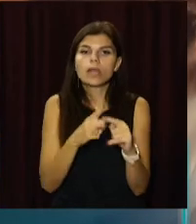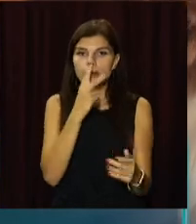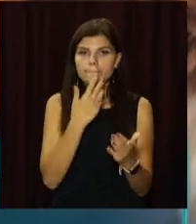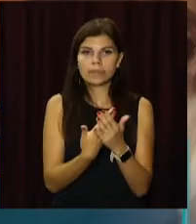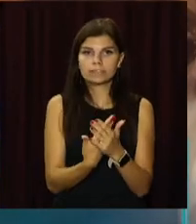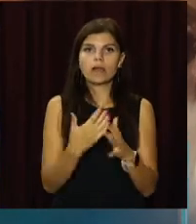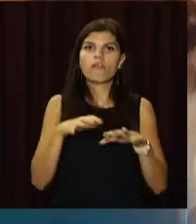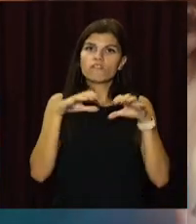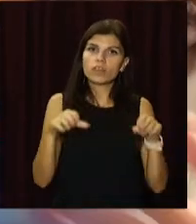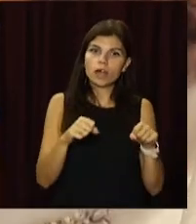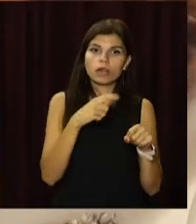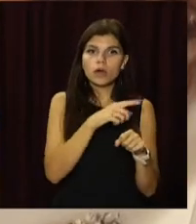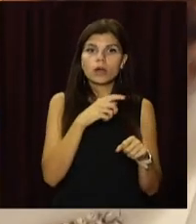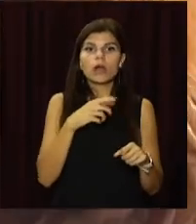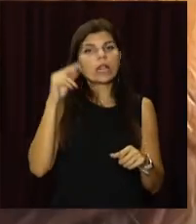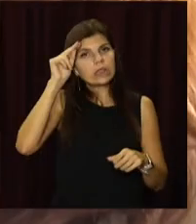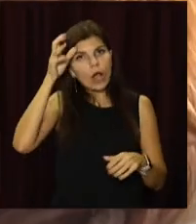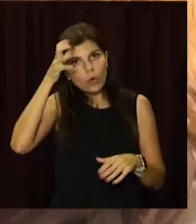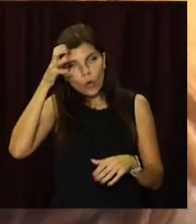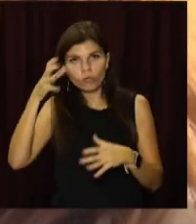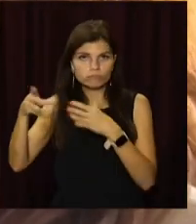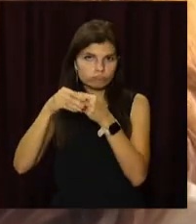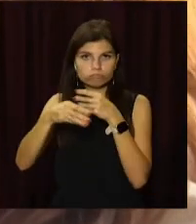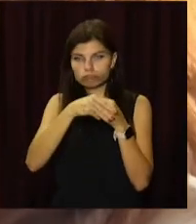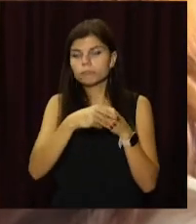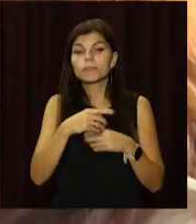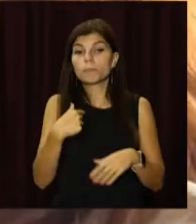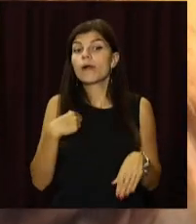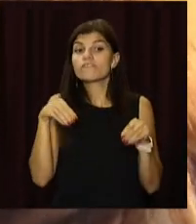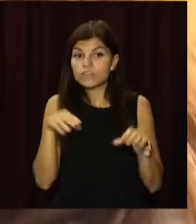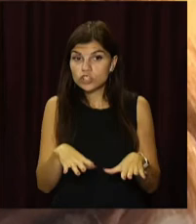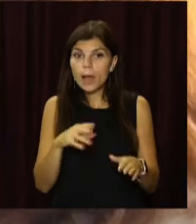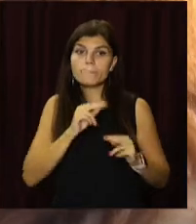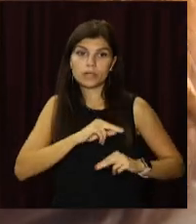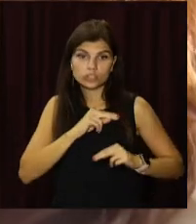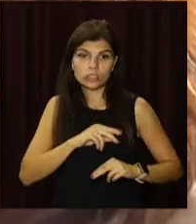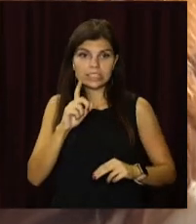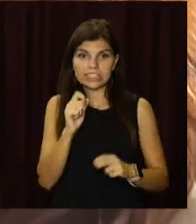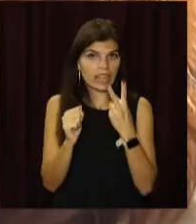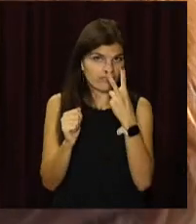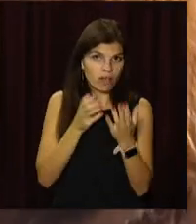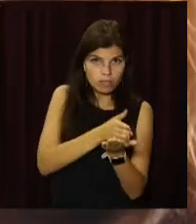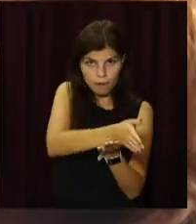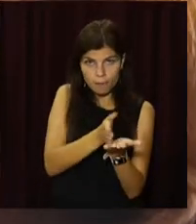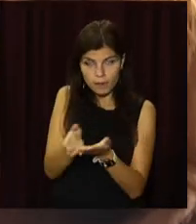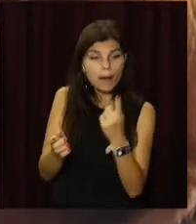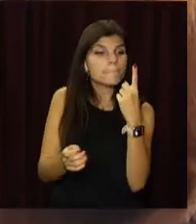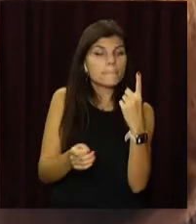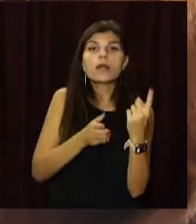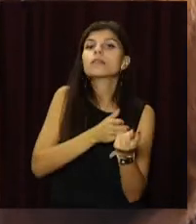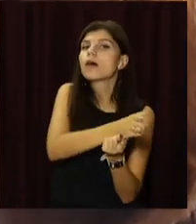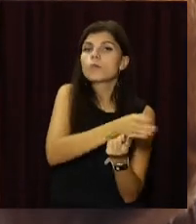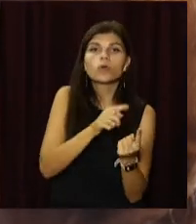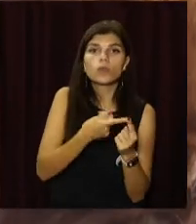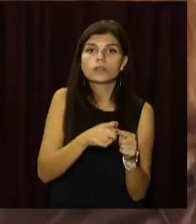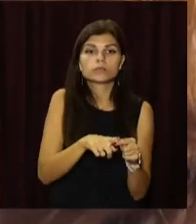гілки влади з науковцями. Ми вирішили працювати за двома напрямками. Перший напрямок